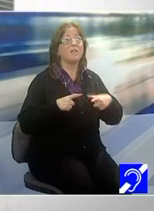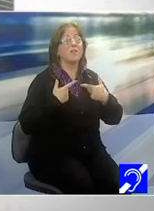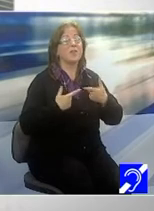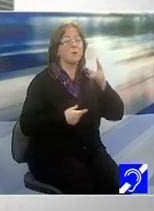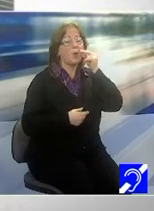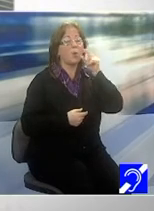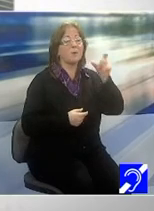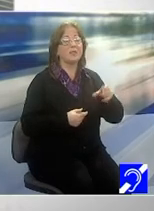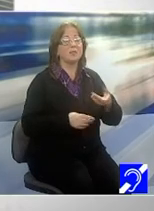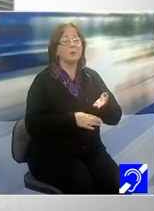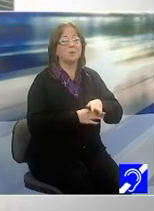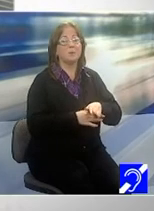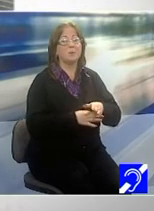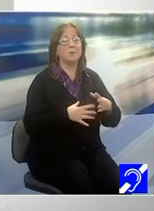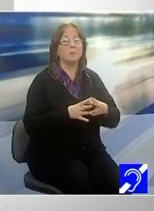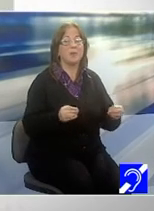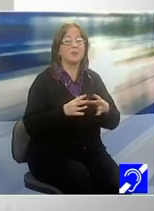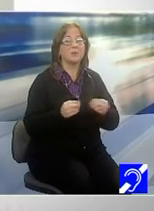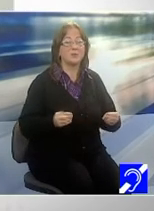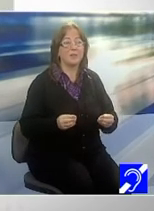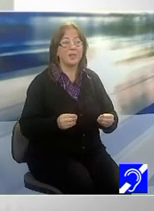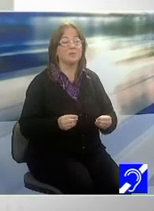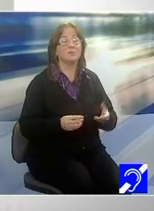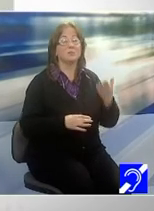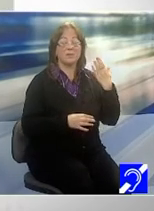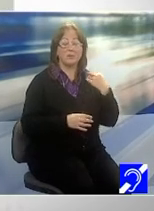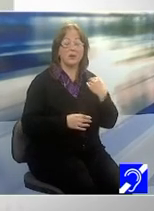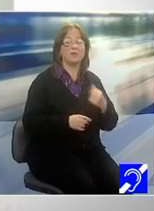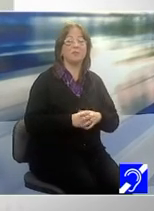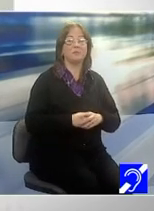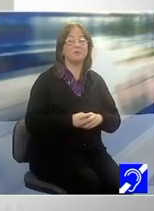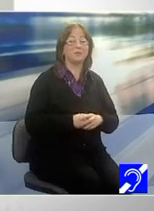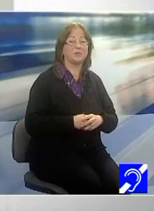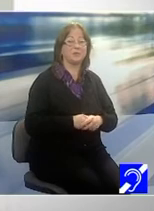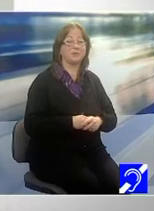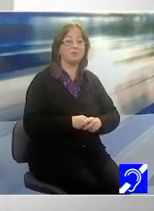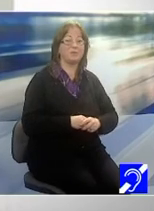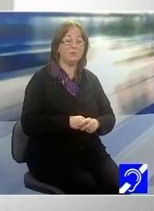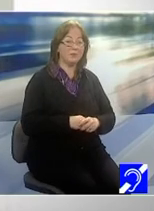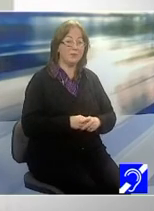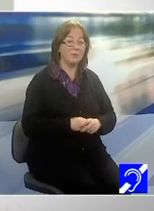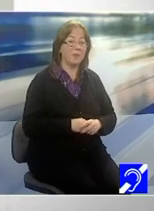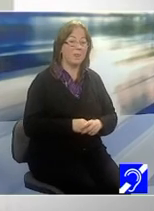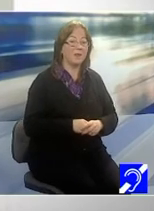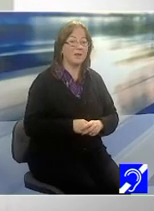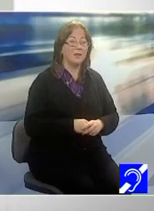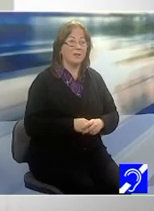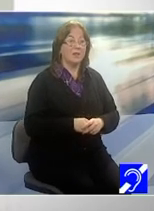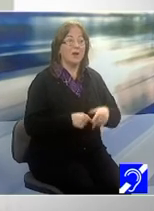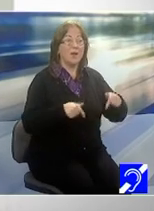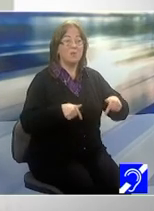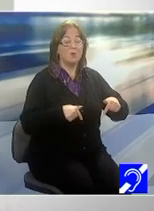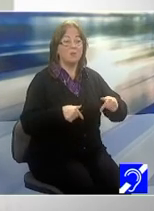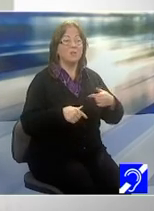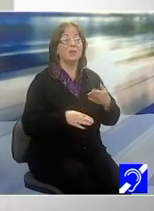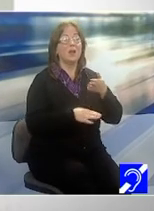care lumea nu le simte, pentru că fie nu ne afectează în mod direct, fie se întâmplă câte o picătură. Acum am ieșit în stradă pentru că au murit 50 și ceva